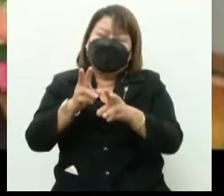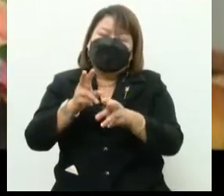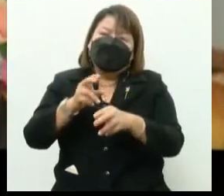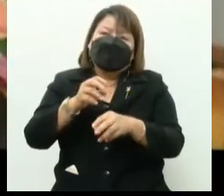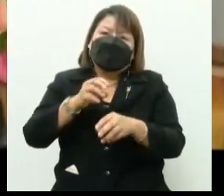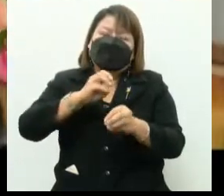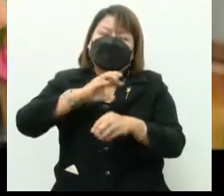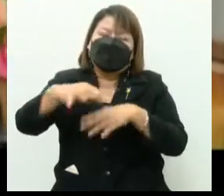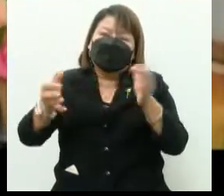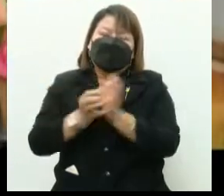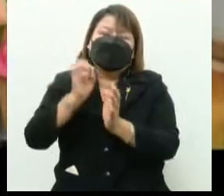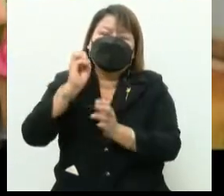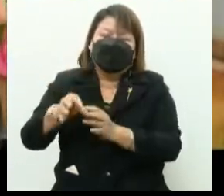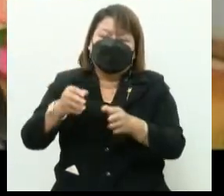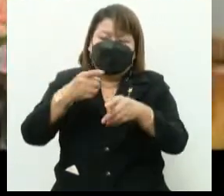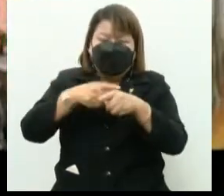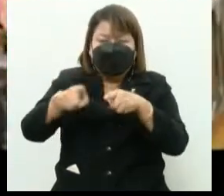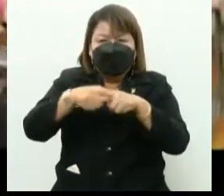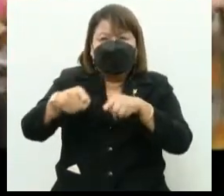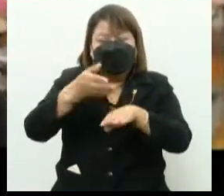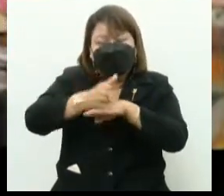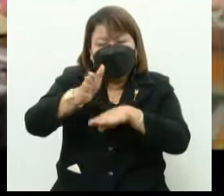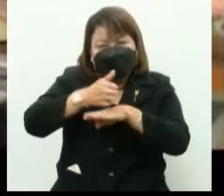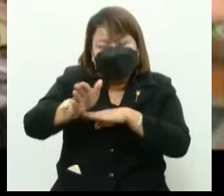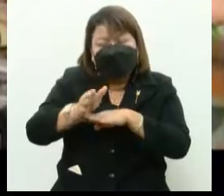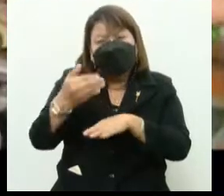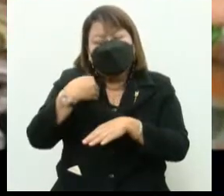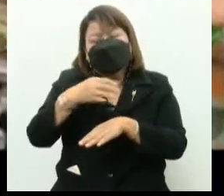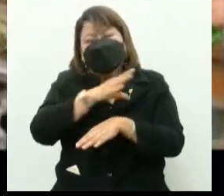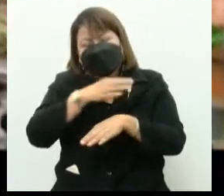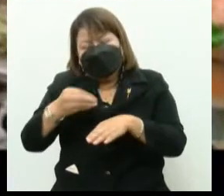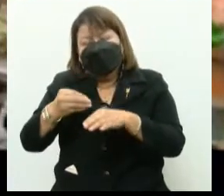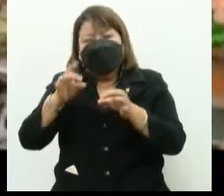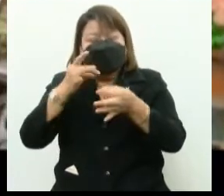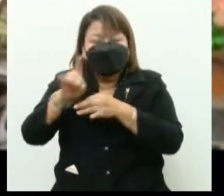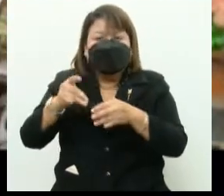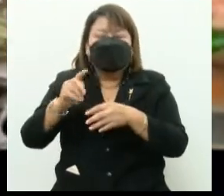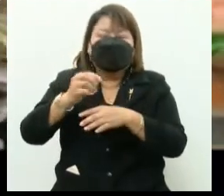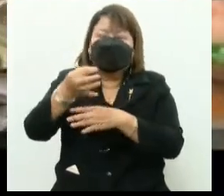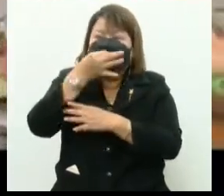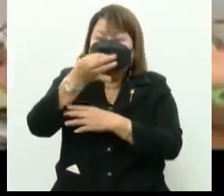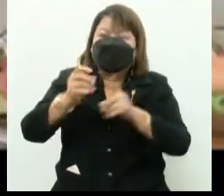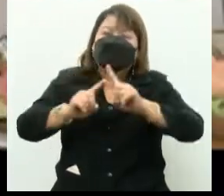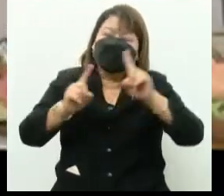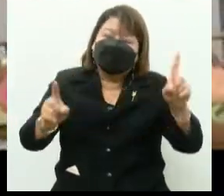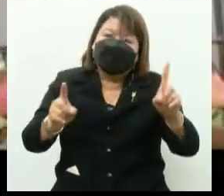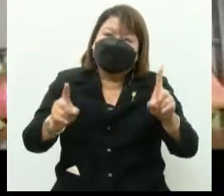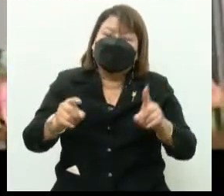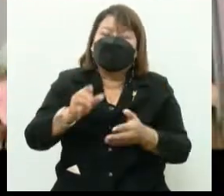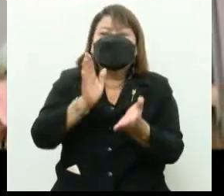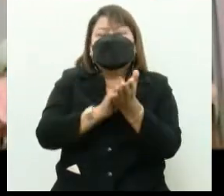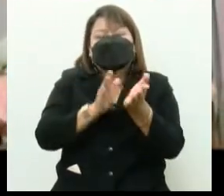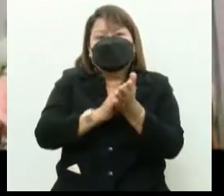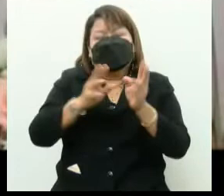ครื่องมือปอกสับปะรดโรงงานการเรียนรู้การกำจัดแมลงงานไม้งานอาชีพต่างๆ พร้อมทั้งได้กล่าวชื่นชมนัก